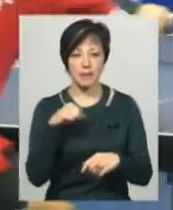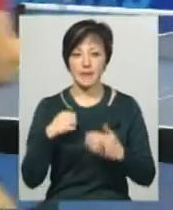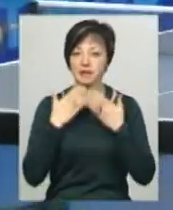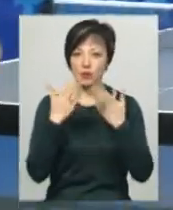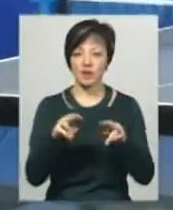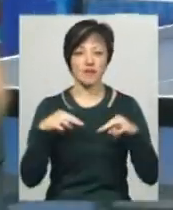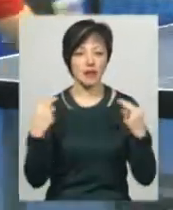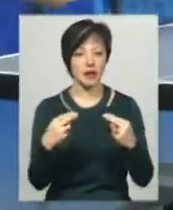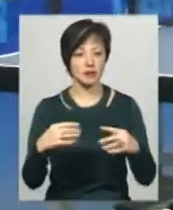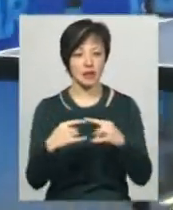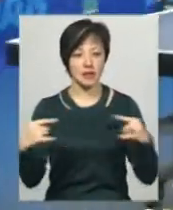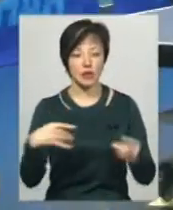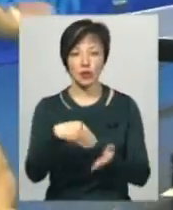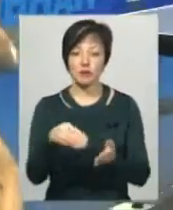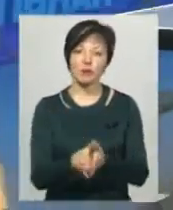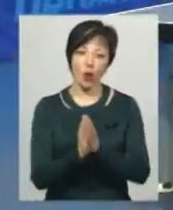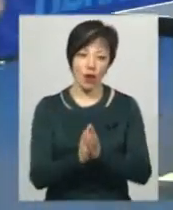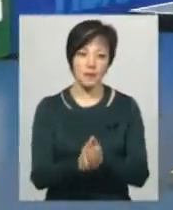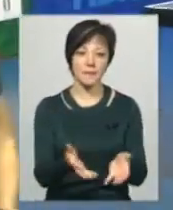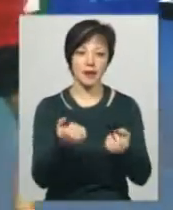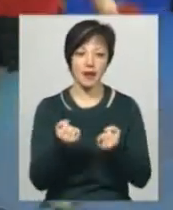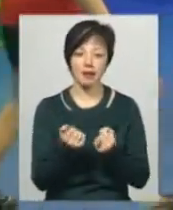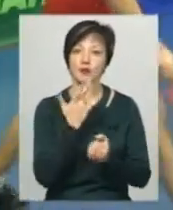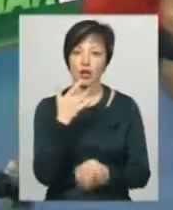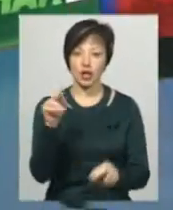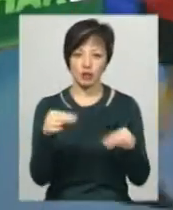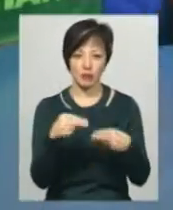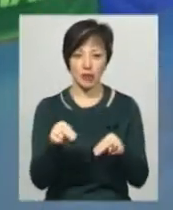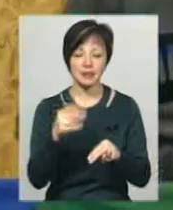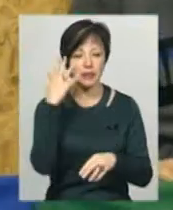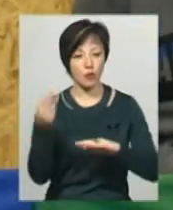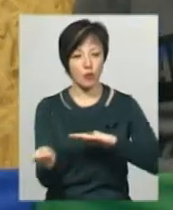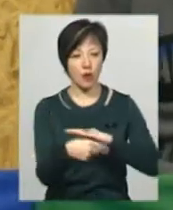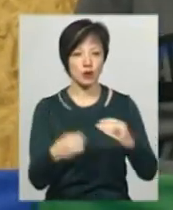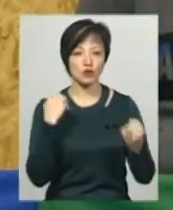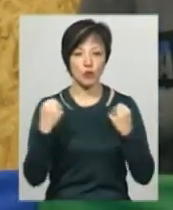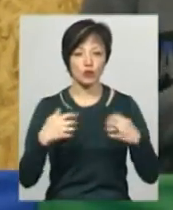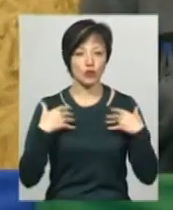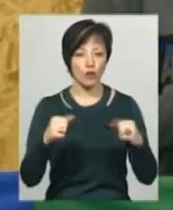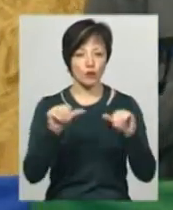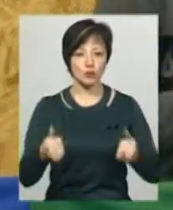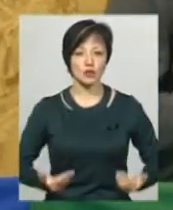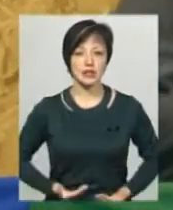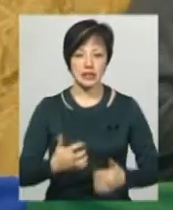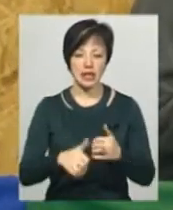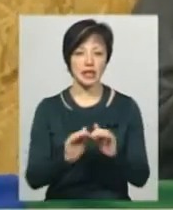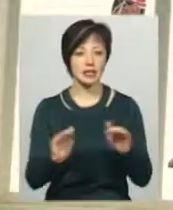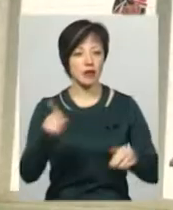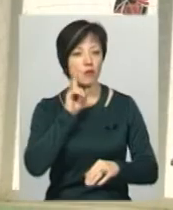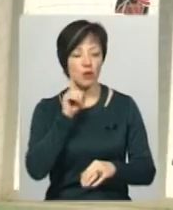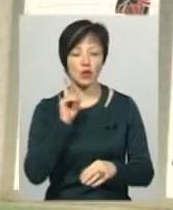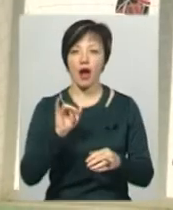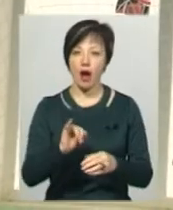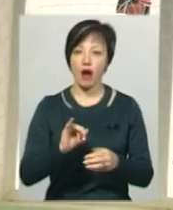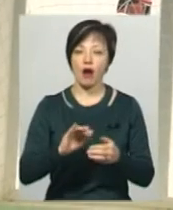звернулися в Федерацію настільного тенісу з проханням прийняти національний чемпіонат з цілею пропаганди спорту та здорового способу життя серед дітей та молоді. А умови